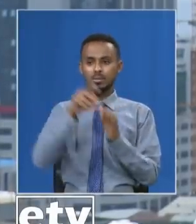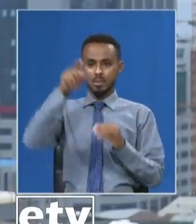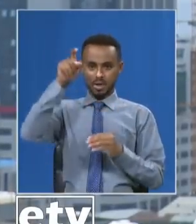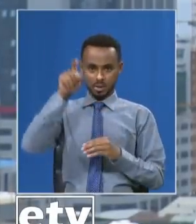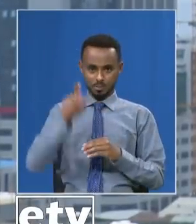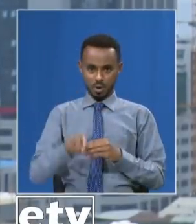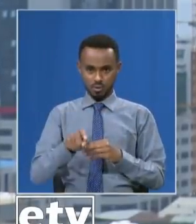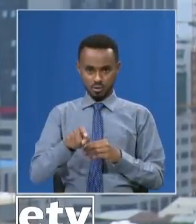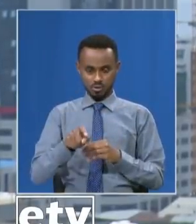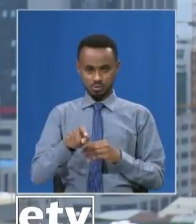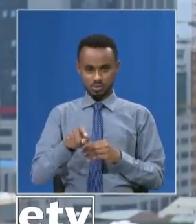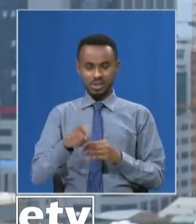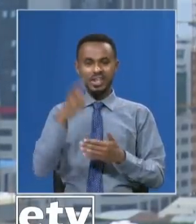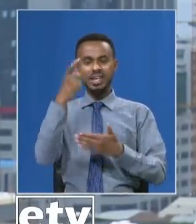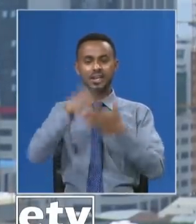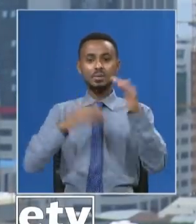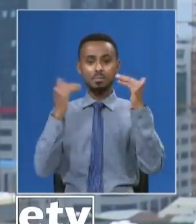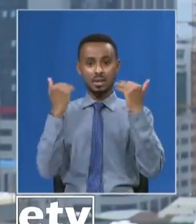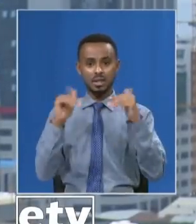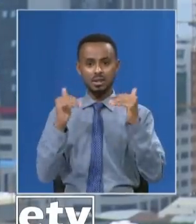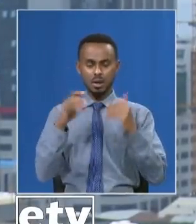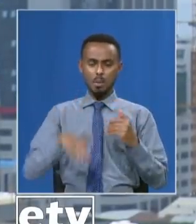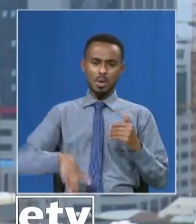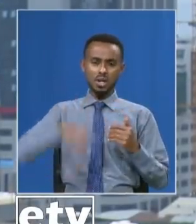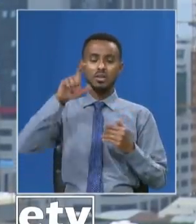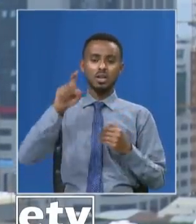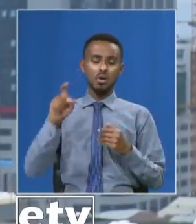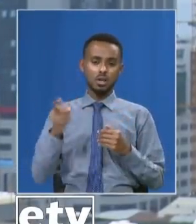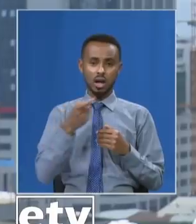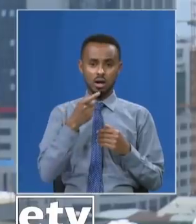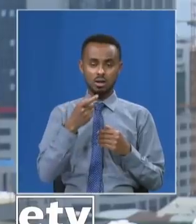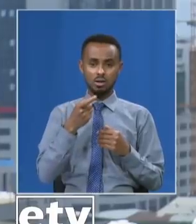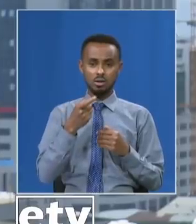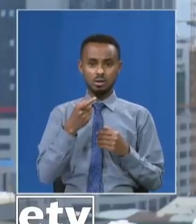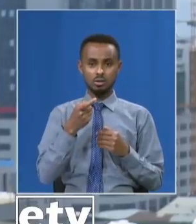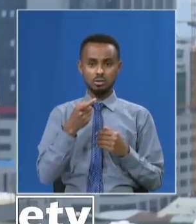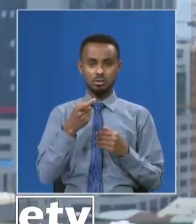የሚገባው የግብር መጠን በከፍተኛ ሁኔታ